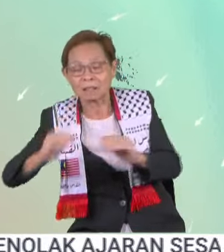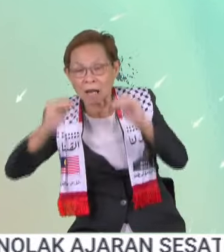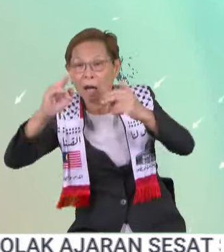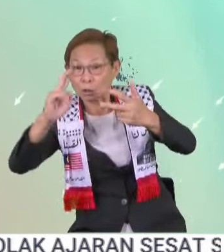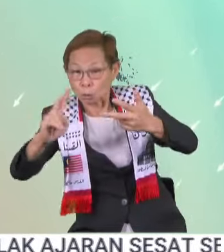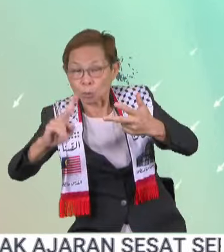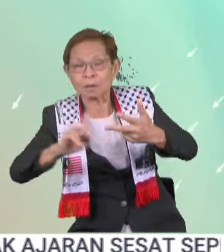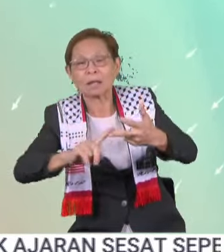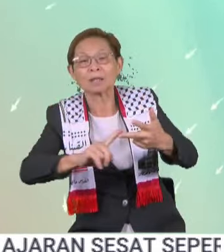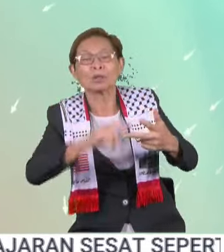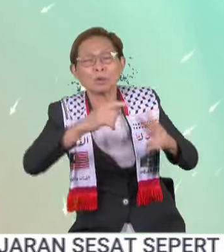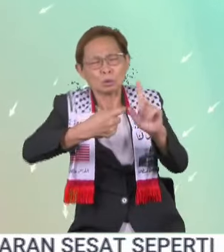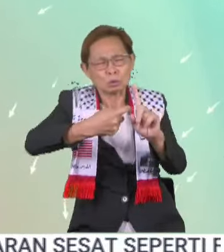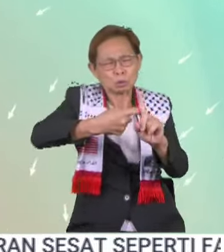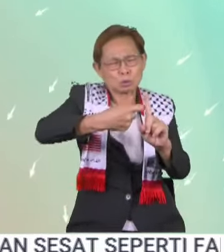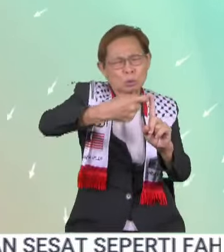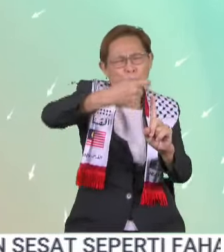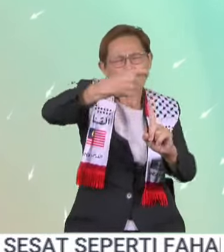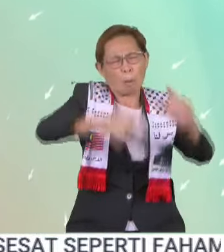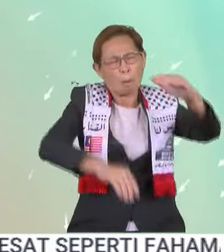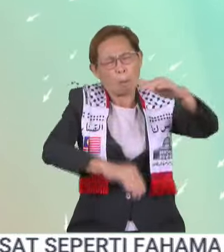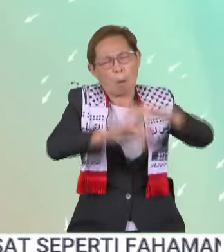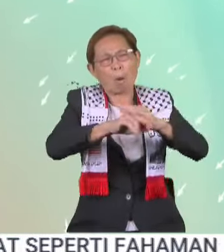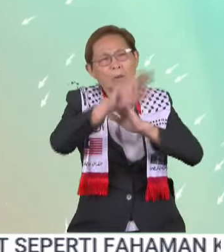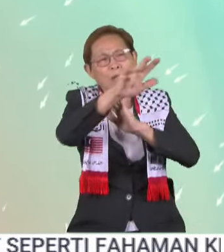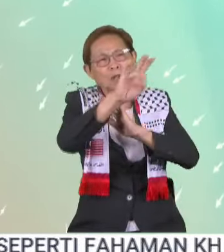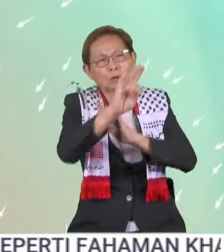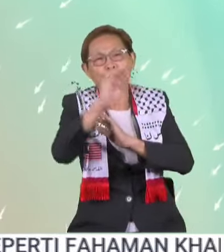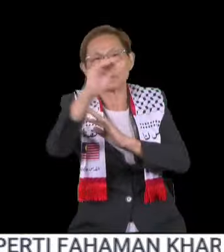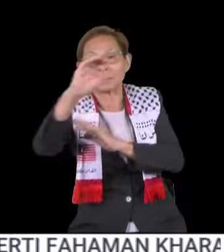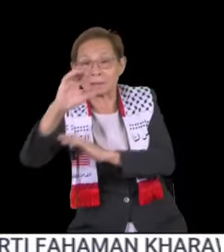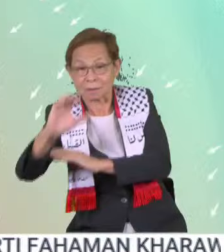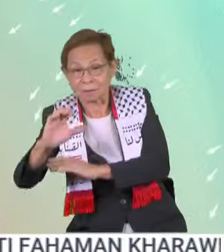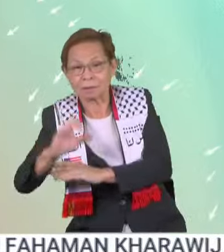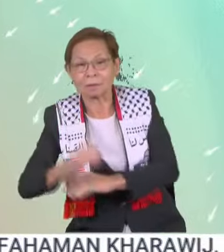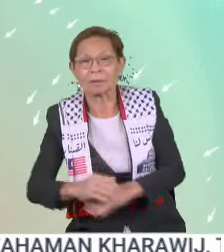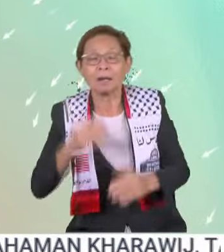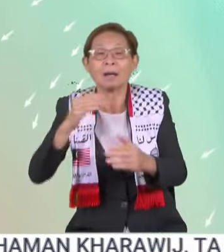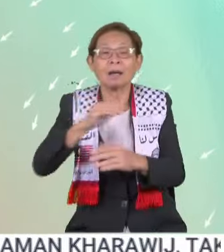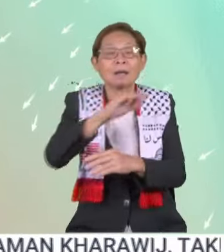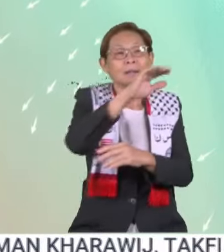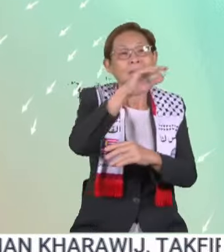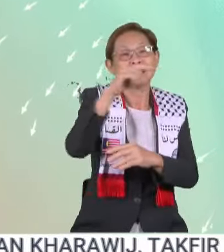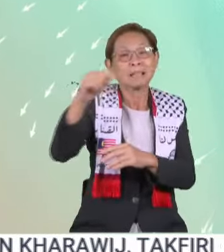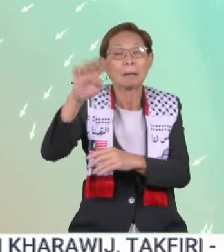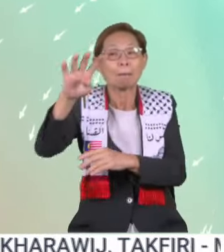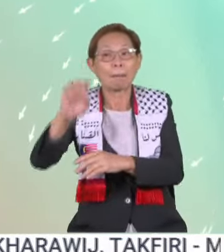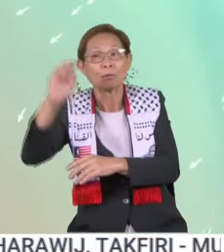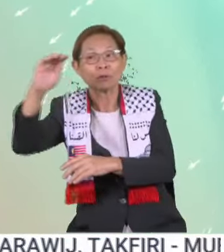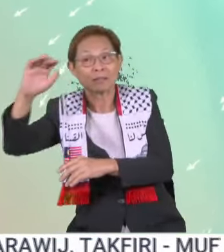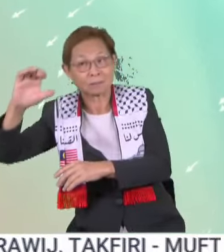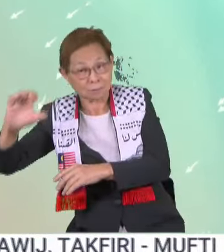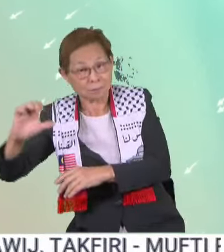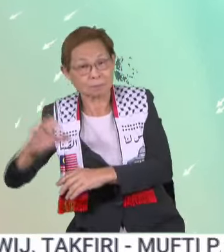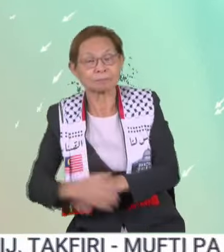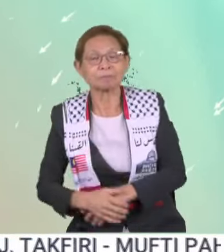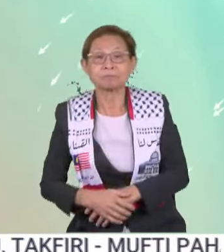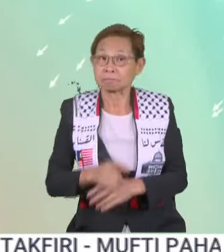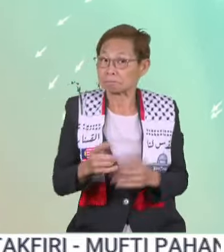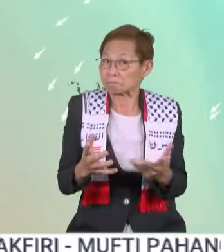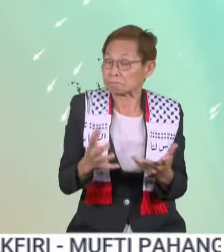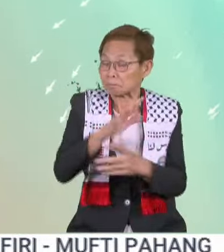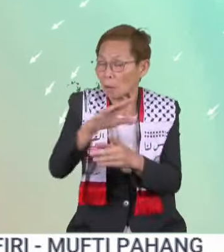tahap 2, di mana suhu boleh mencecah daripada 37 darjah Celsius sehingga 40 darjah Celsius, dan keadaan